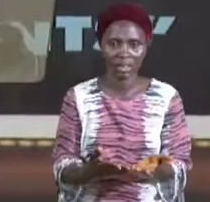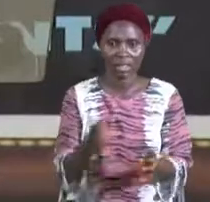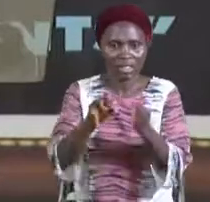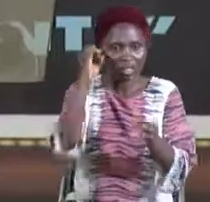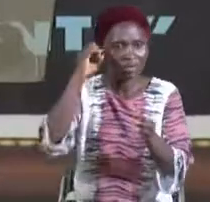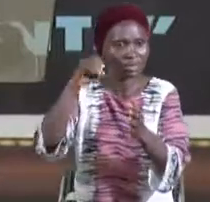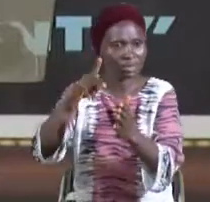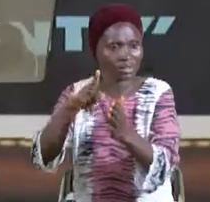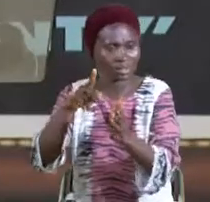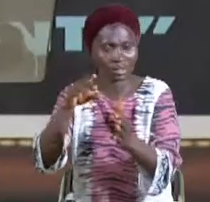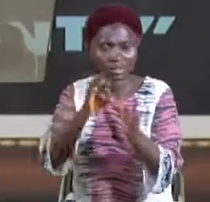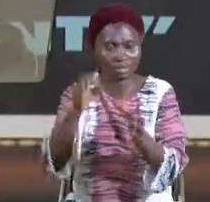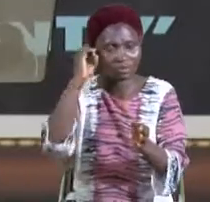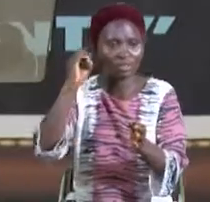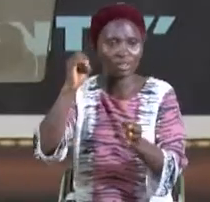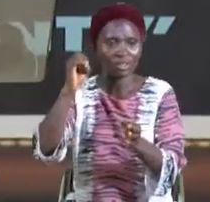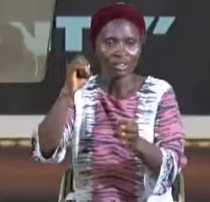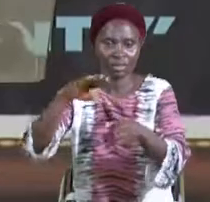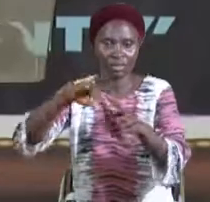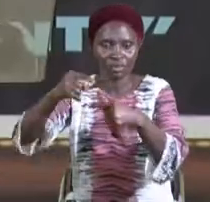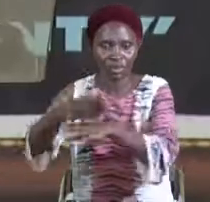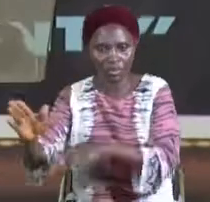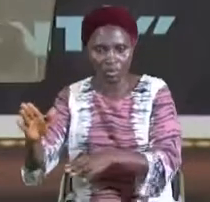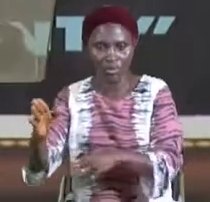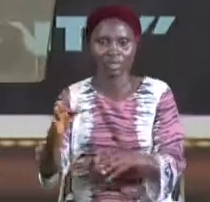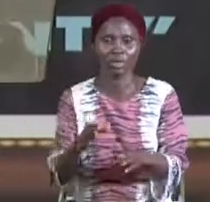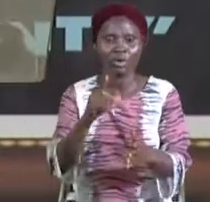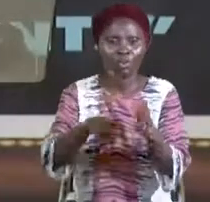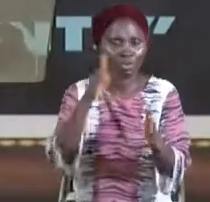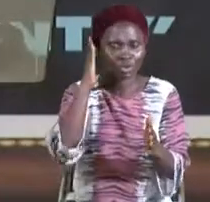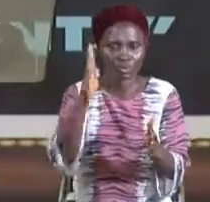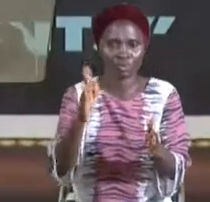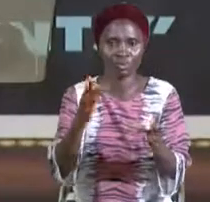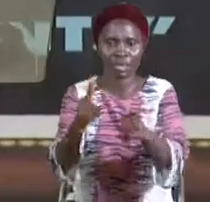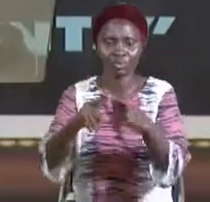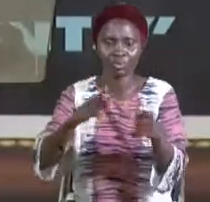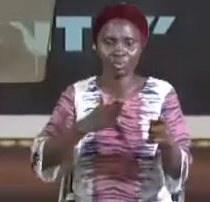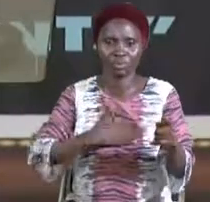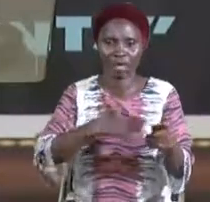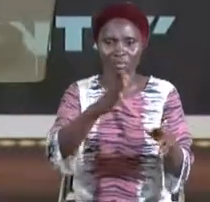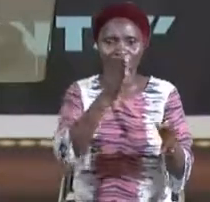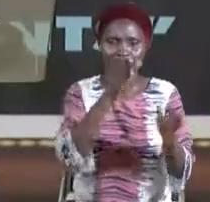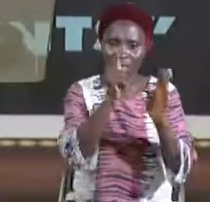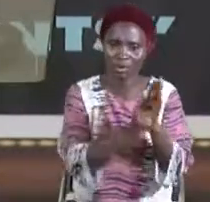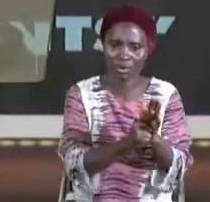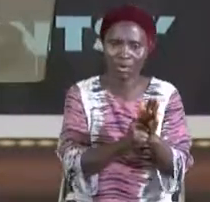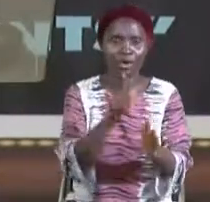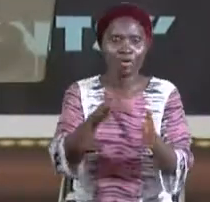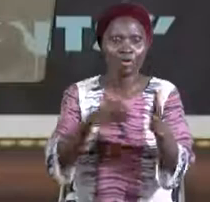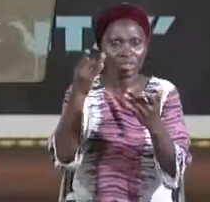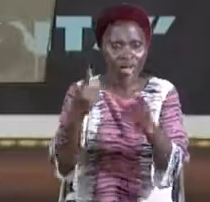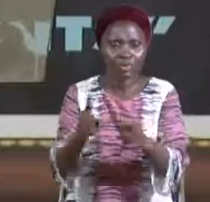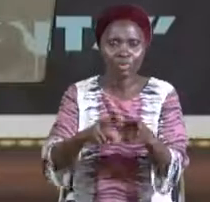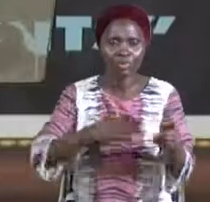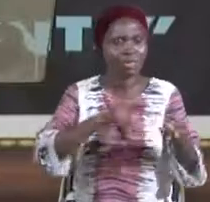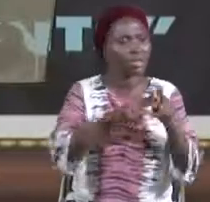arriver à ma belle-mère? Qu'est-ce qui va arriver à ma femme? Qu'est-ce qui va arriver à nos gens? Si quelqu'un est malade maintenant, si cela arrive, il